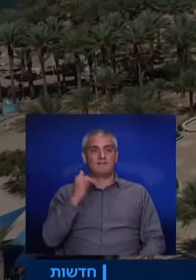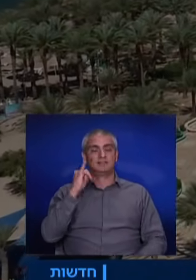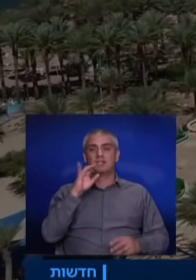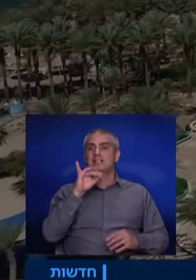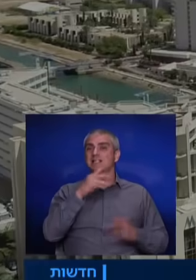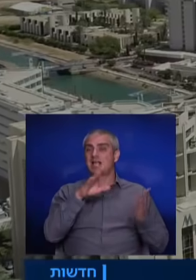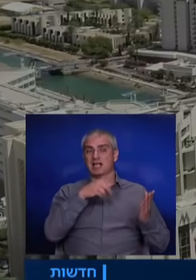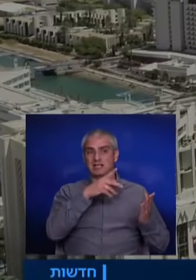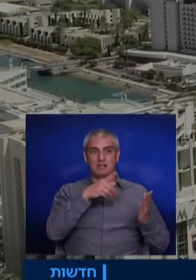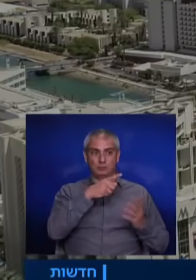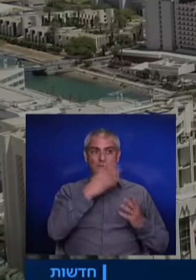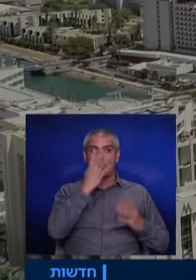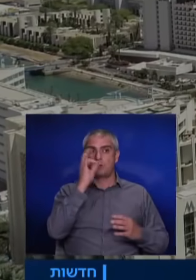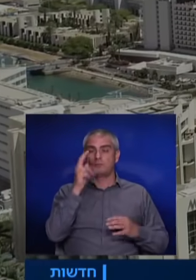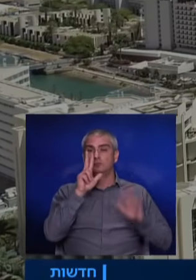סוף 4 כוכבים